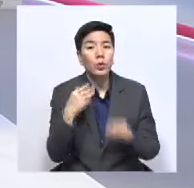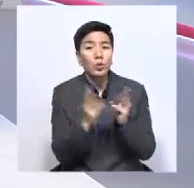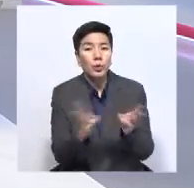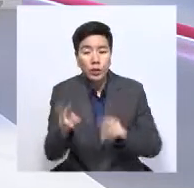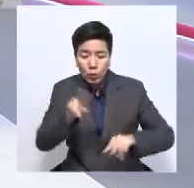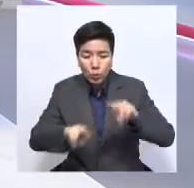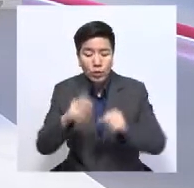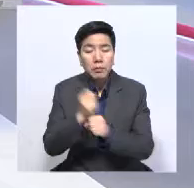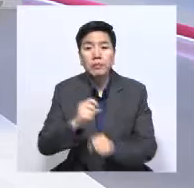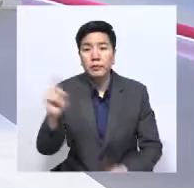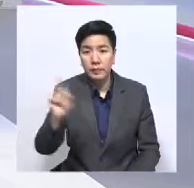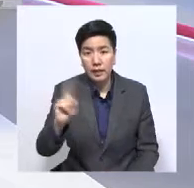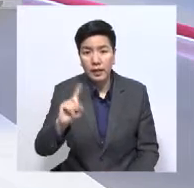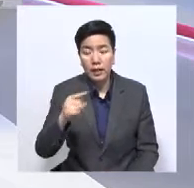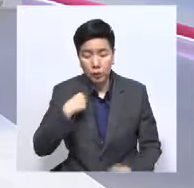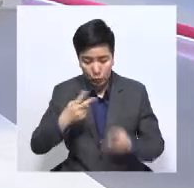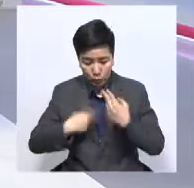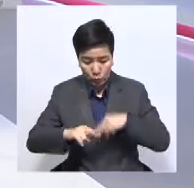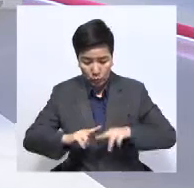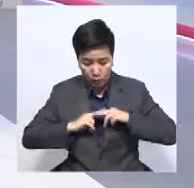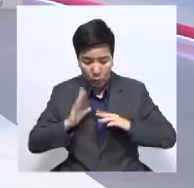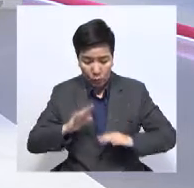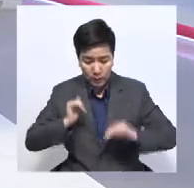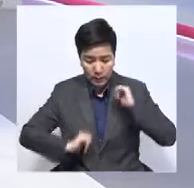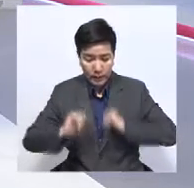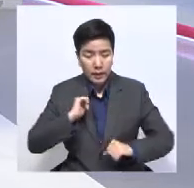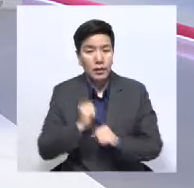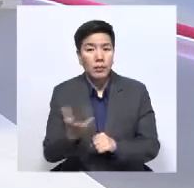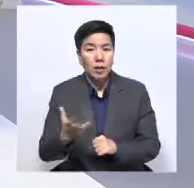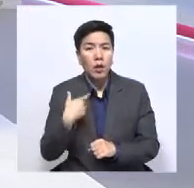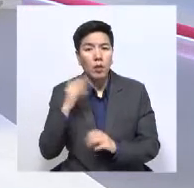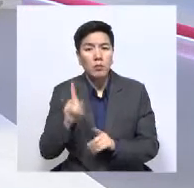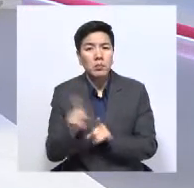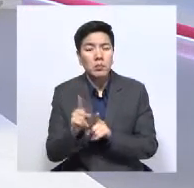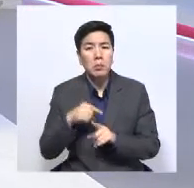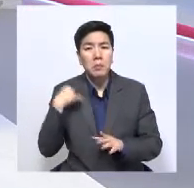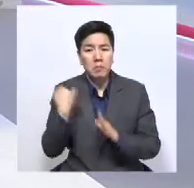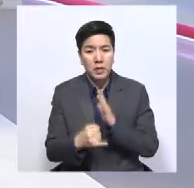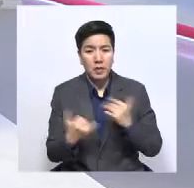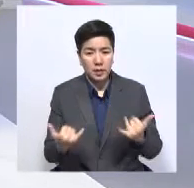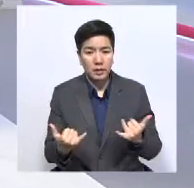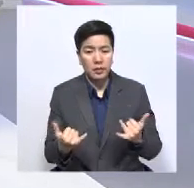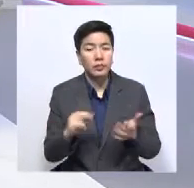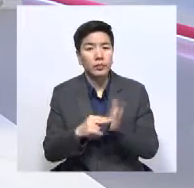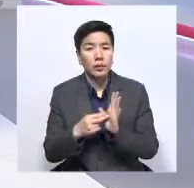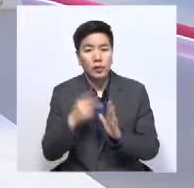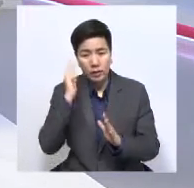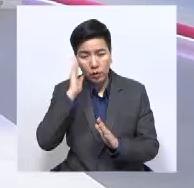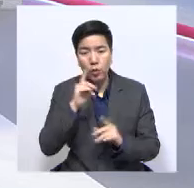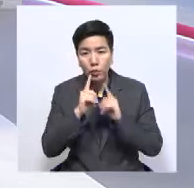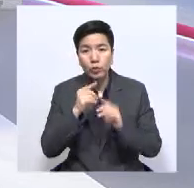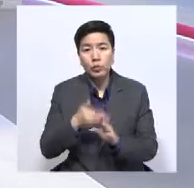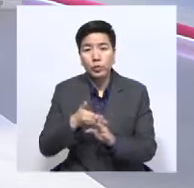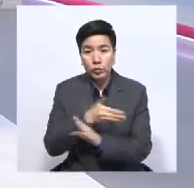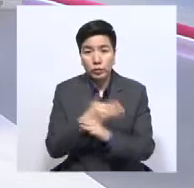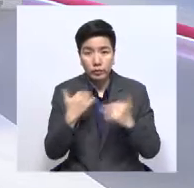การออกมาดูแลผู้บริโภคอย่างไรบ้างแล้วก็ดูแลตัวแลนักแสดงด้วยนะครับเพราะว่าถูกตอนนี้ถูกตั้งข้อหาแล้วมั้งน่าจะตอนอาจจะมีการพูดคุ